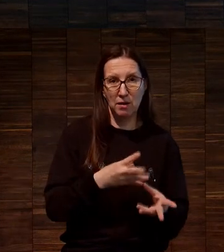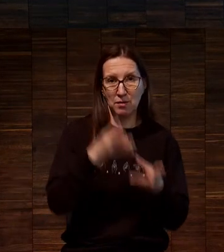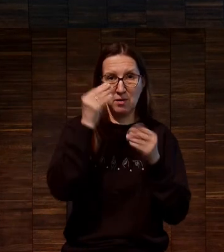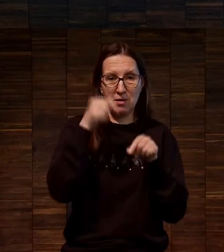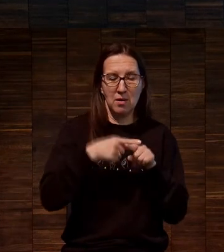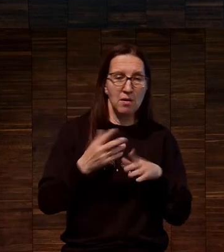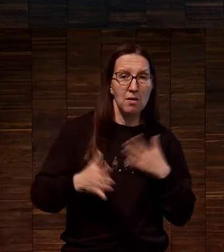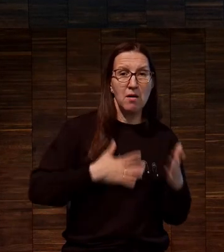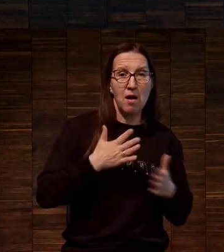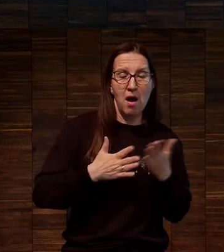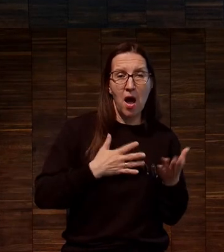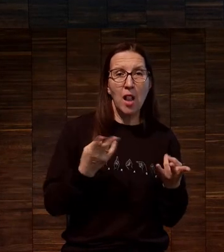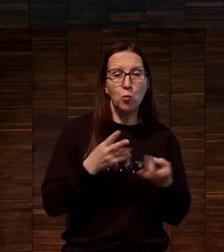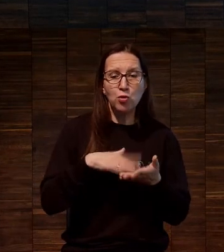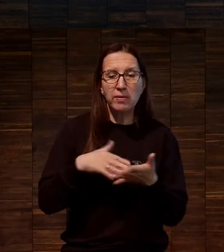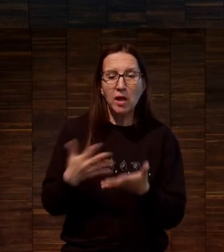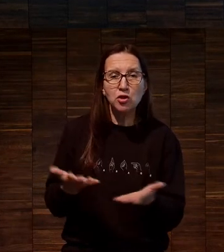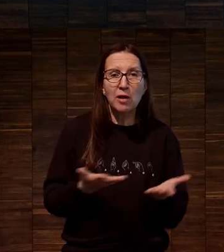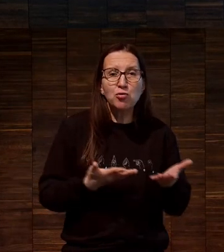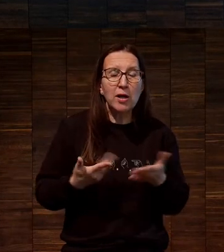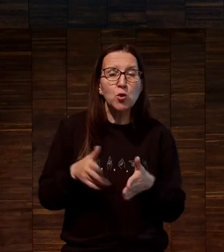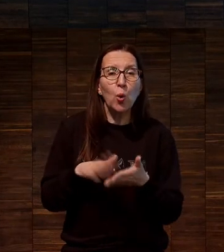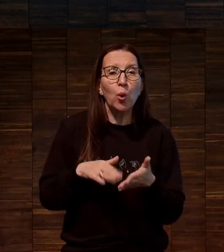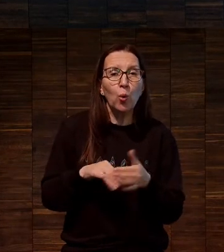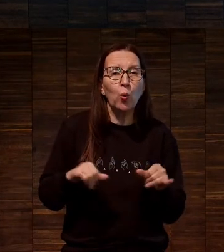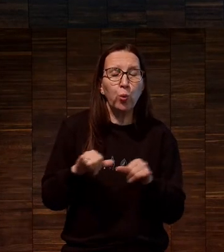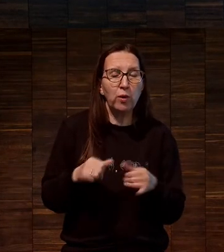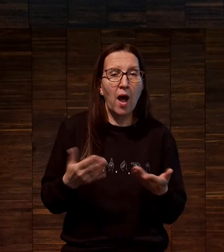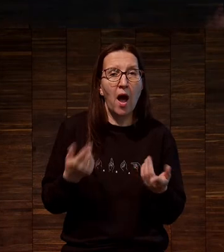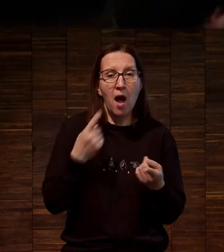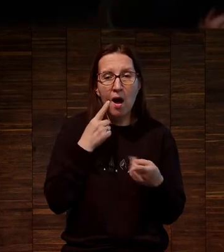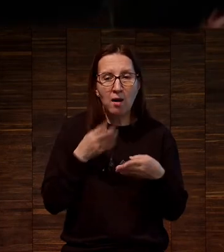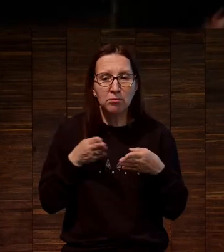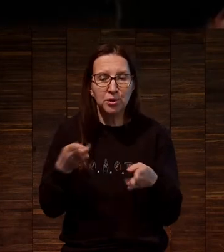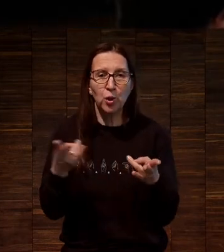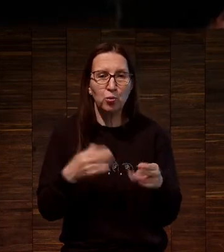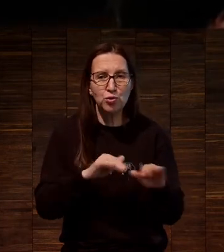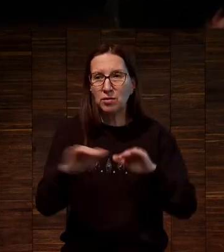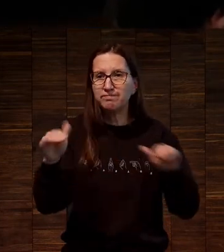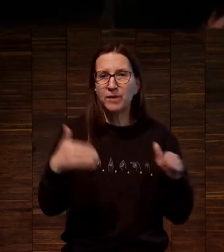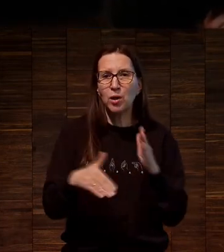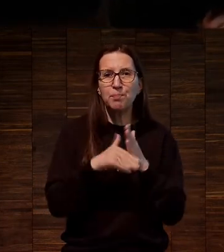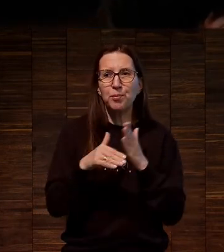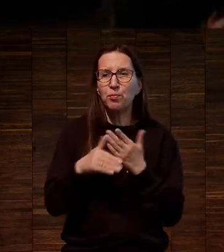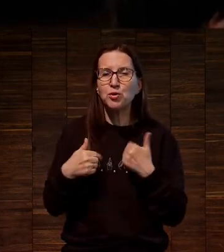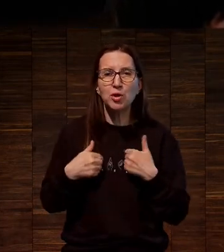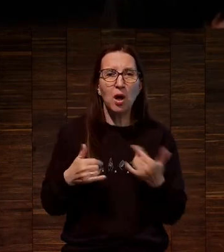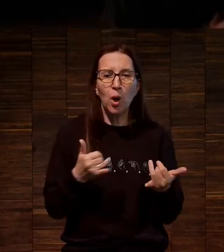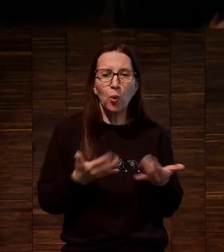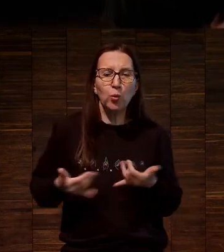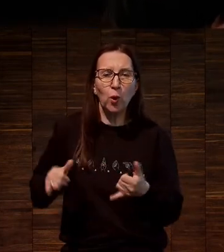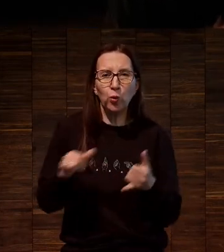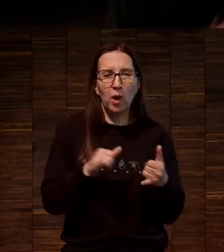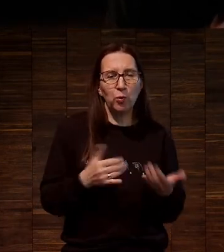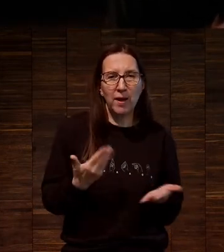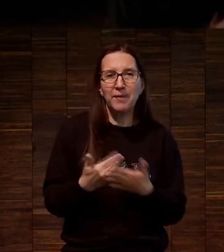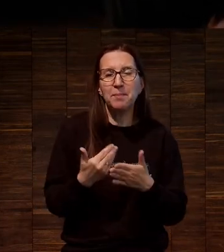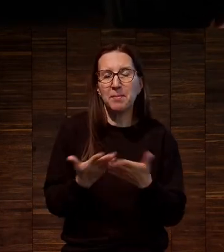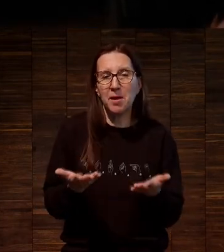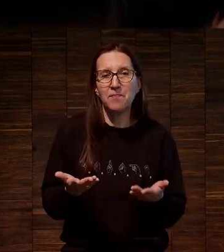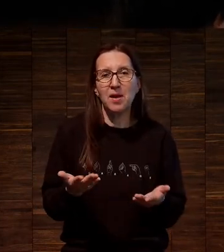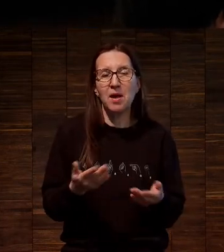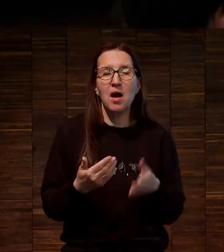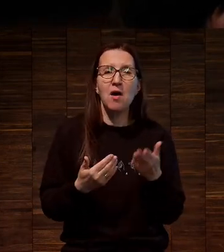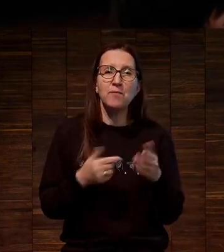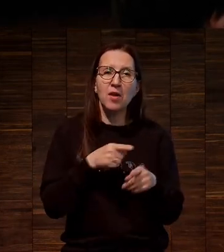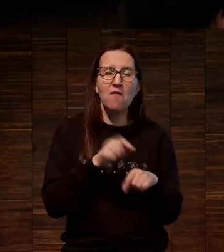этом энтузиазме, ее дальше хочется куда-то направлять. А чтобы ее направить, уже нужна помощь каких-то других людей. Ну, то есть, например, что вам